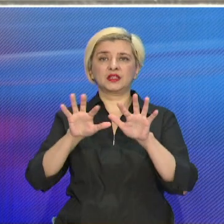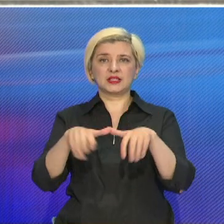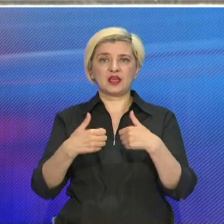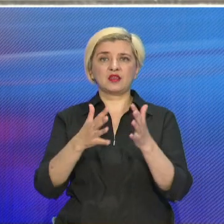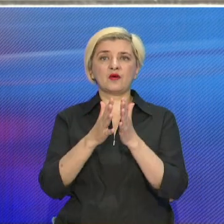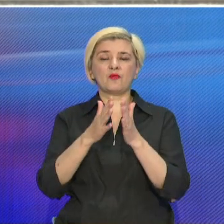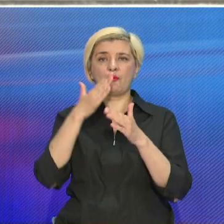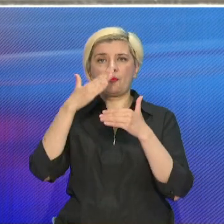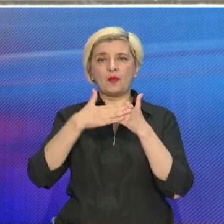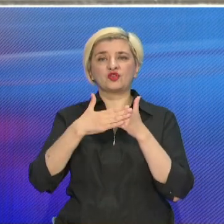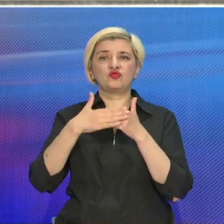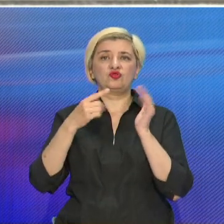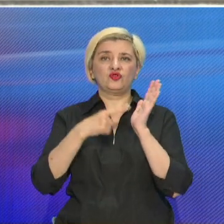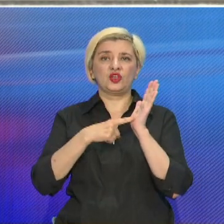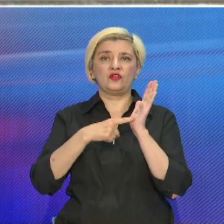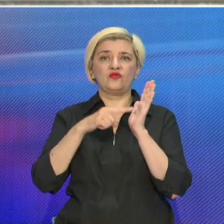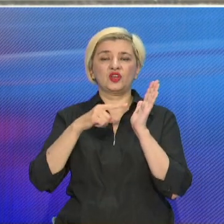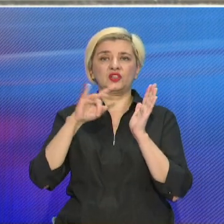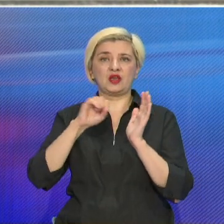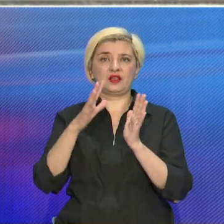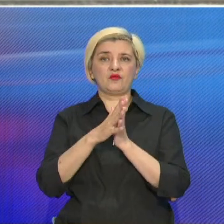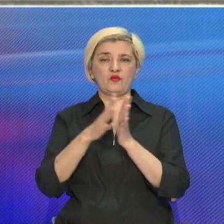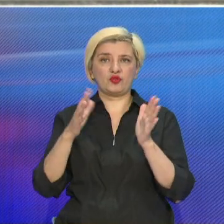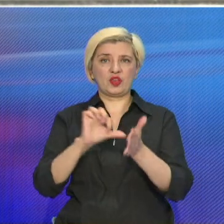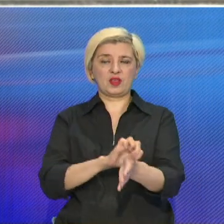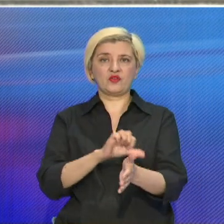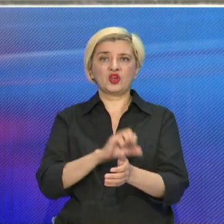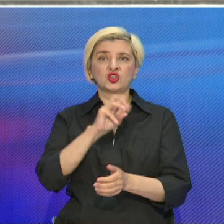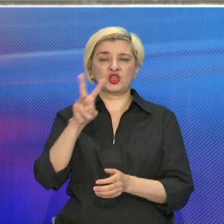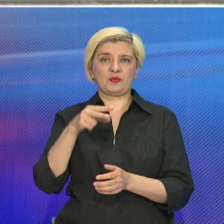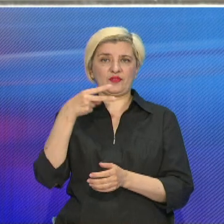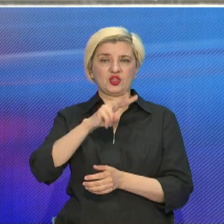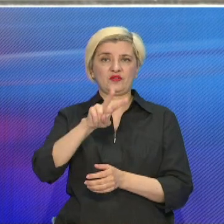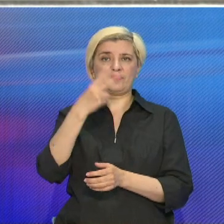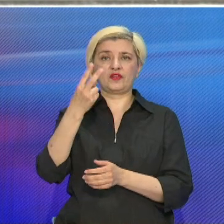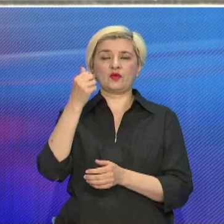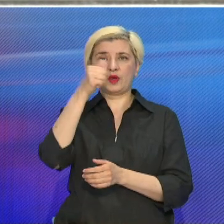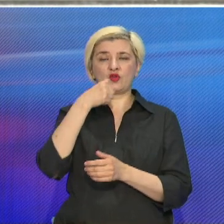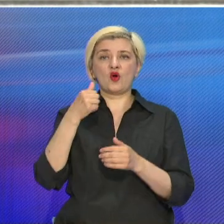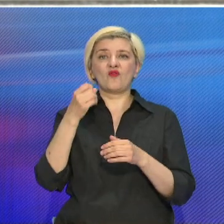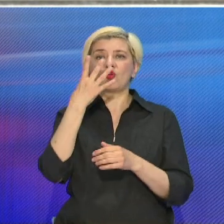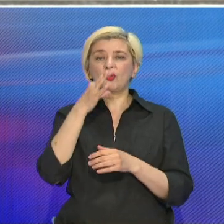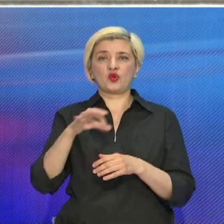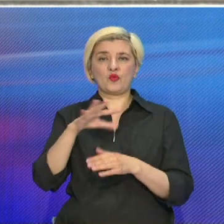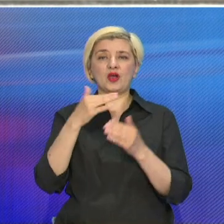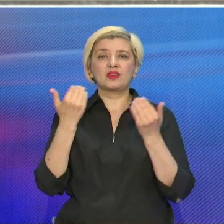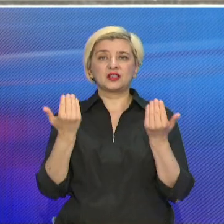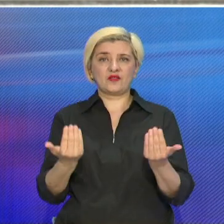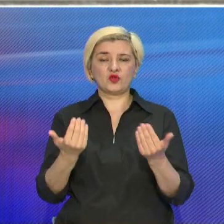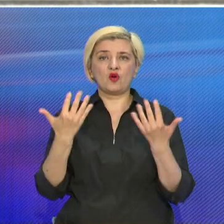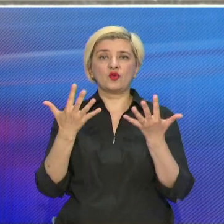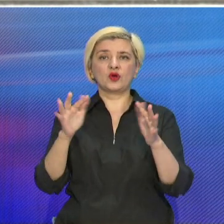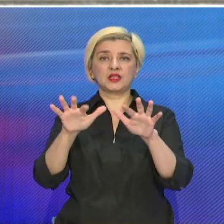больше наркотиков, чем в 2022 году. В Гродненской области уже на сегодняшний день нами изъято более